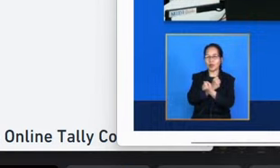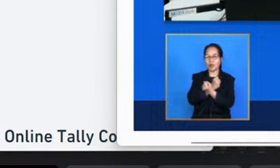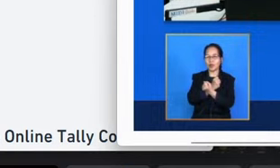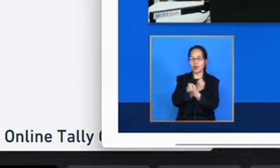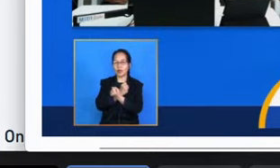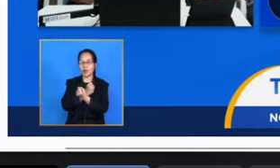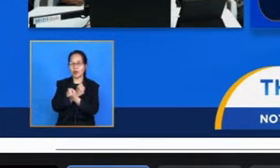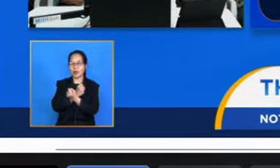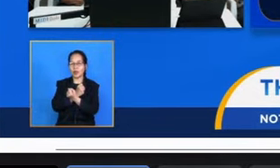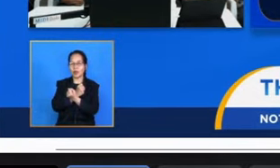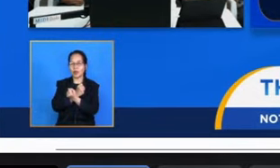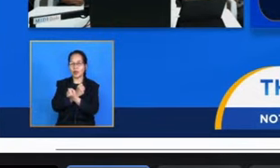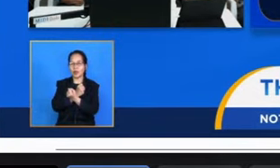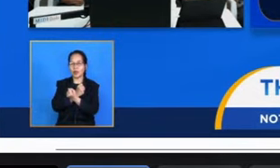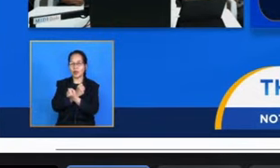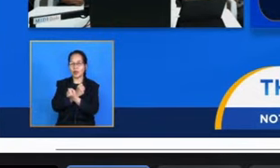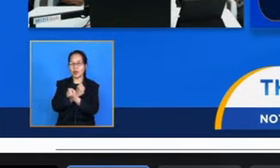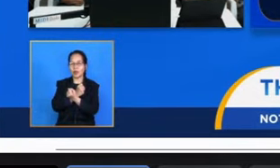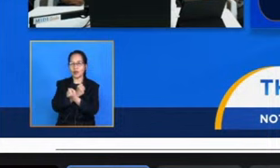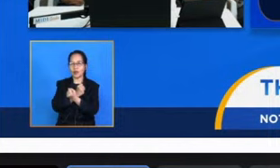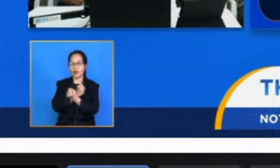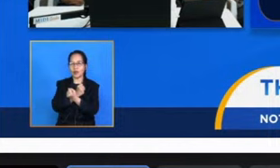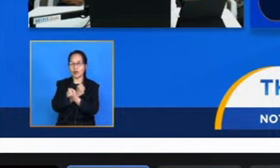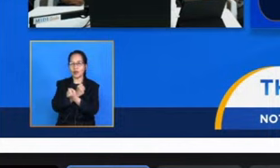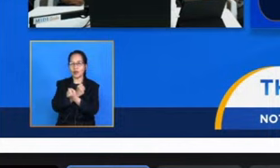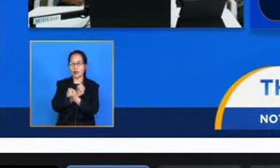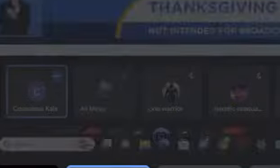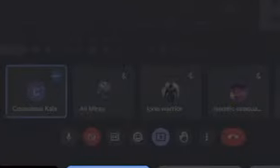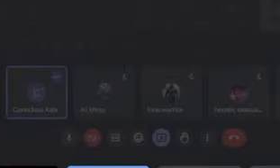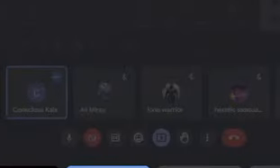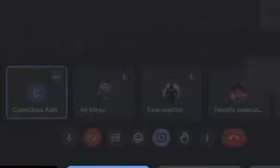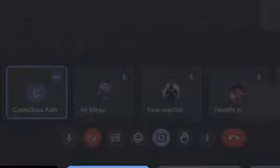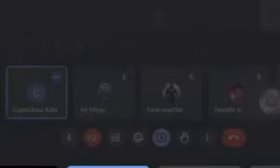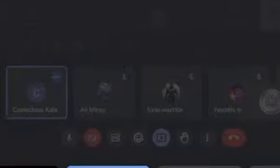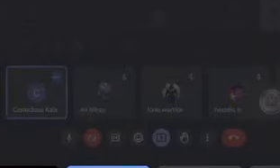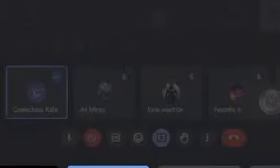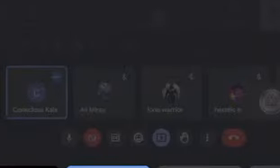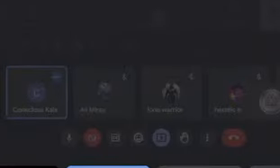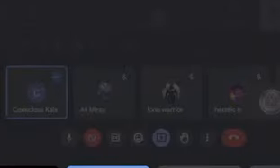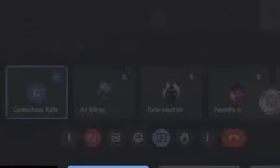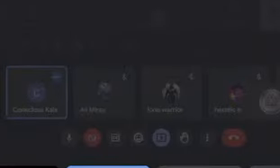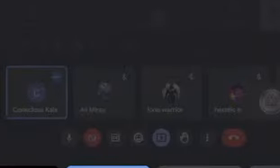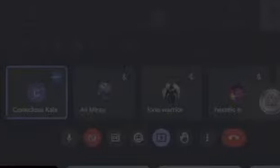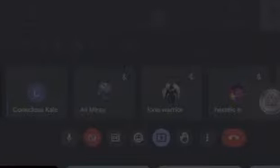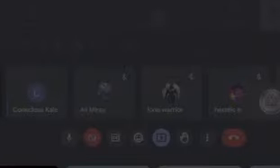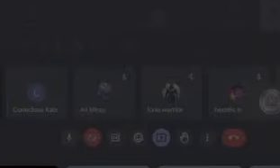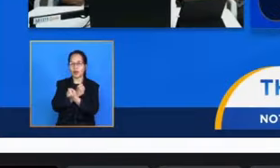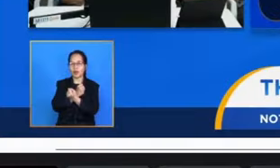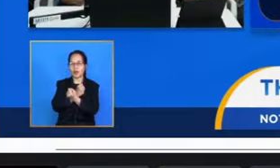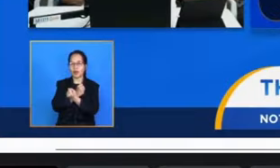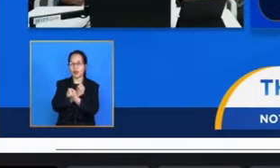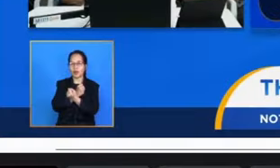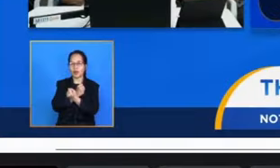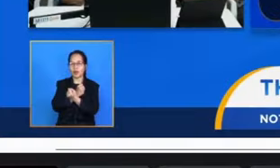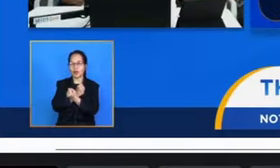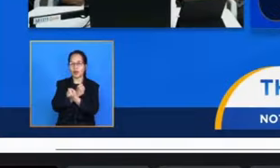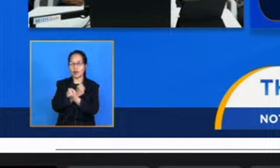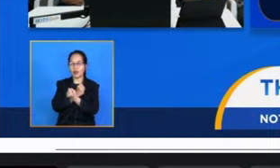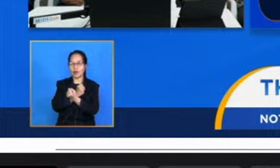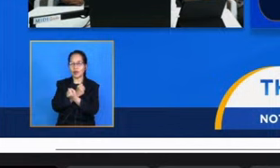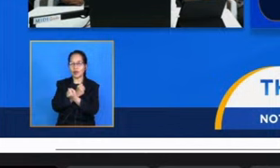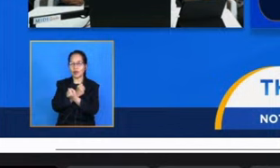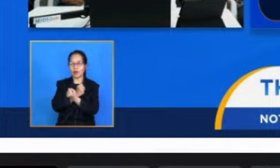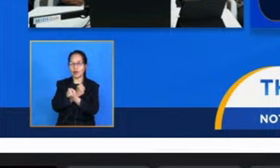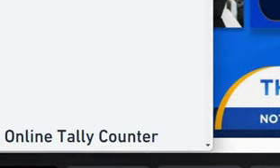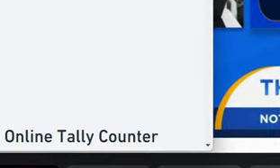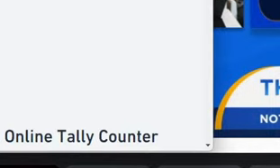Mata ng puso. Braille. Kasi pagka may pag-ibig ka, hindi nasa liwanag ka po dahil naliwanag. Alam nga naman, ipilit mo sa kanyang mata yung gamitin niya.